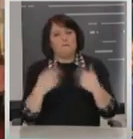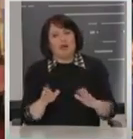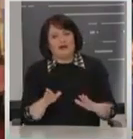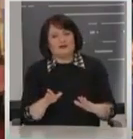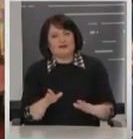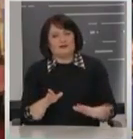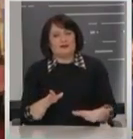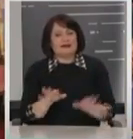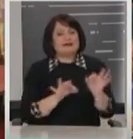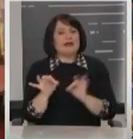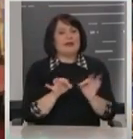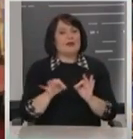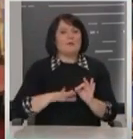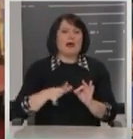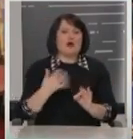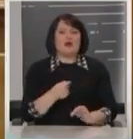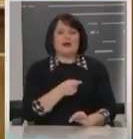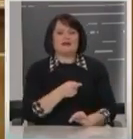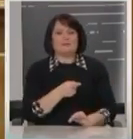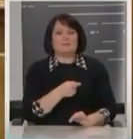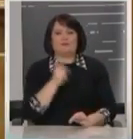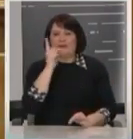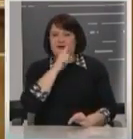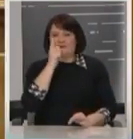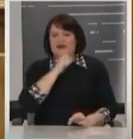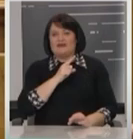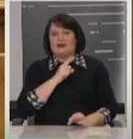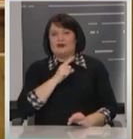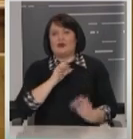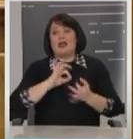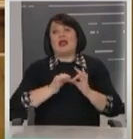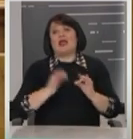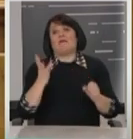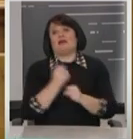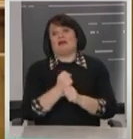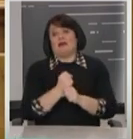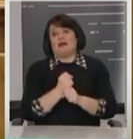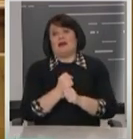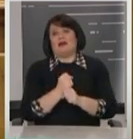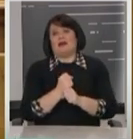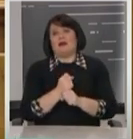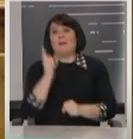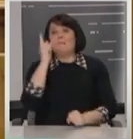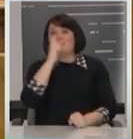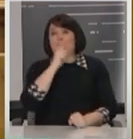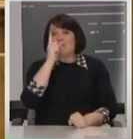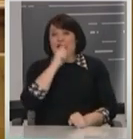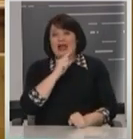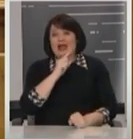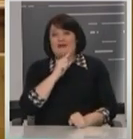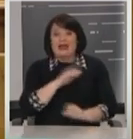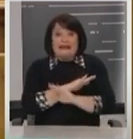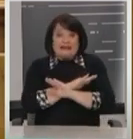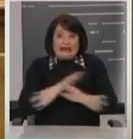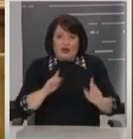Είχατε προφανώς σχέδιο, μετά το ψεύτικο success story, να στήσετε και ένα ψεύτικο τέλος των